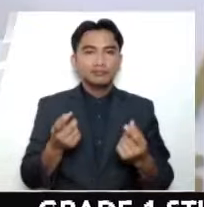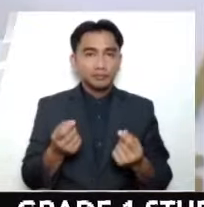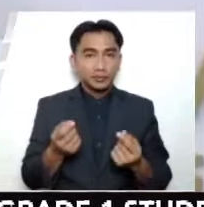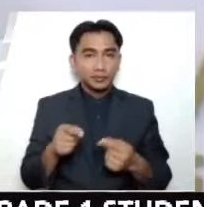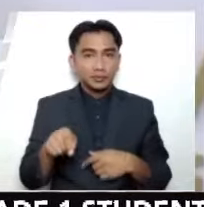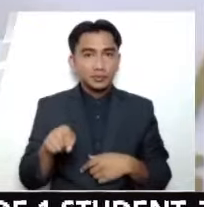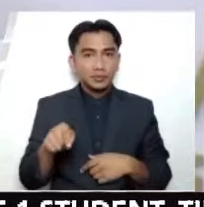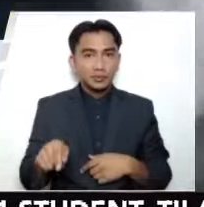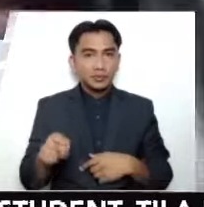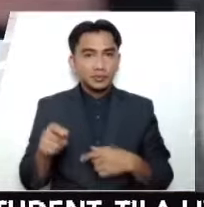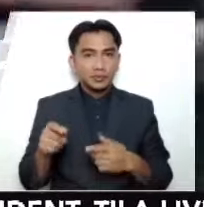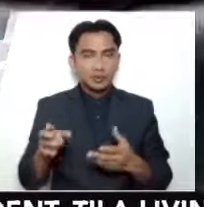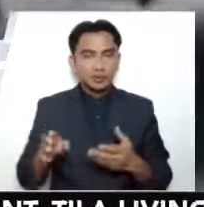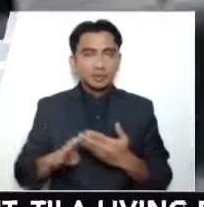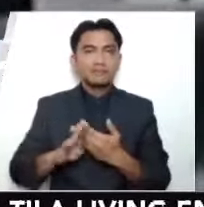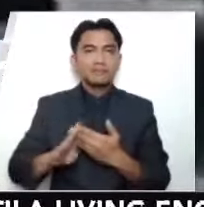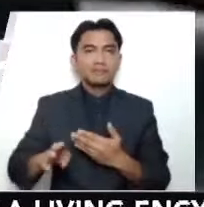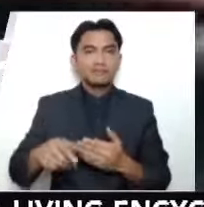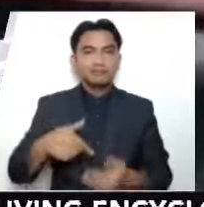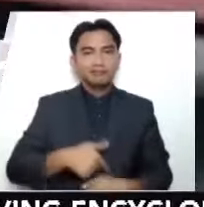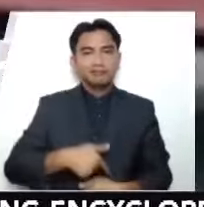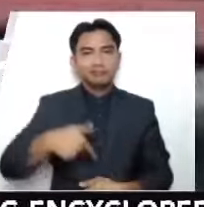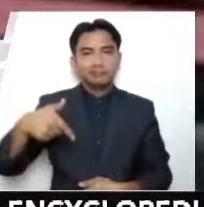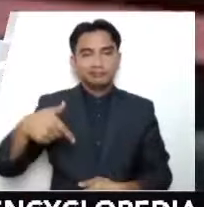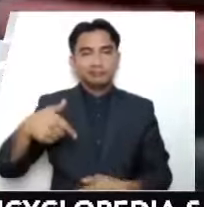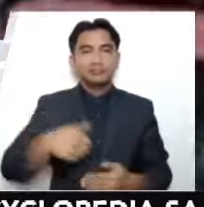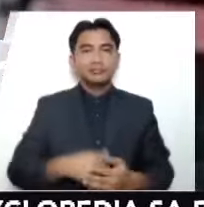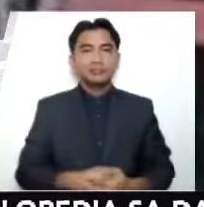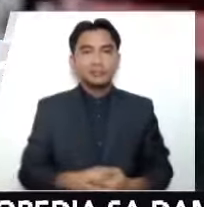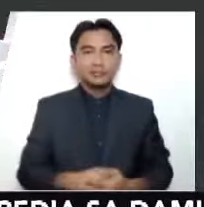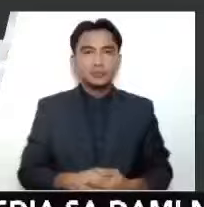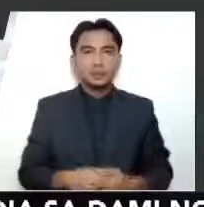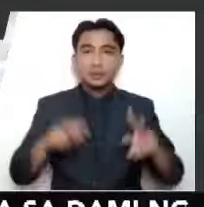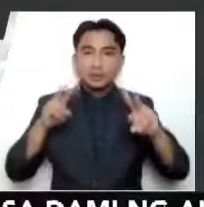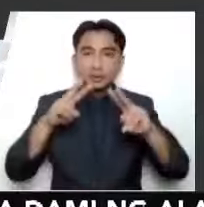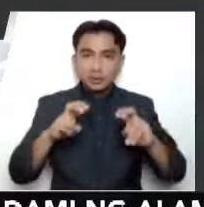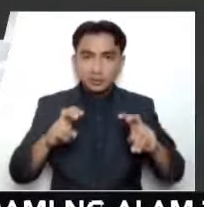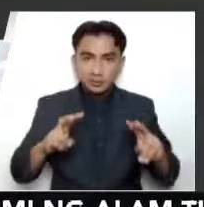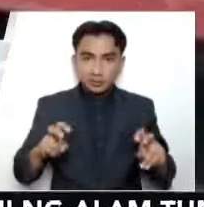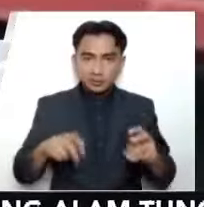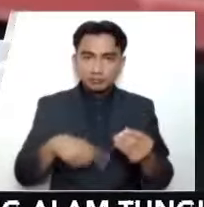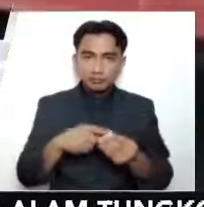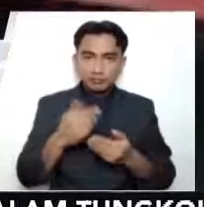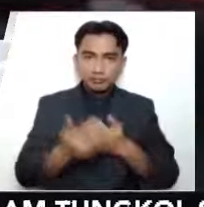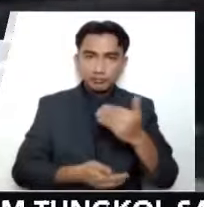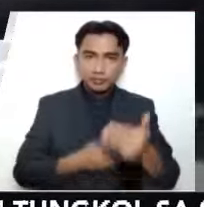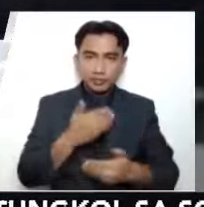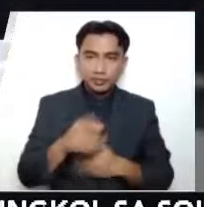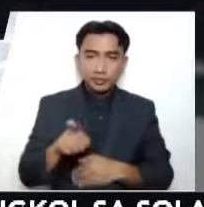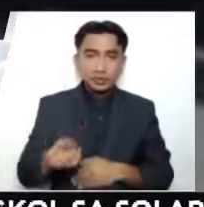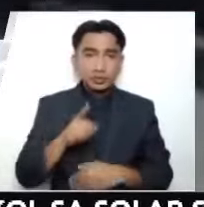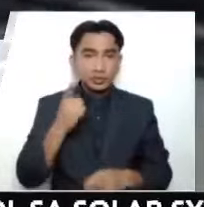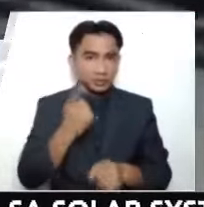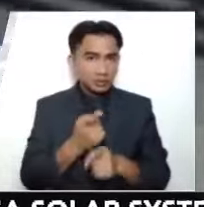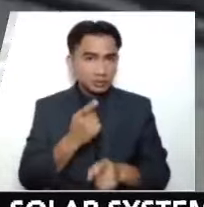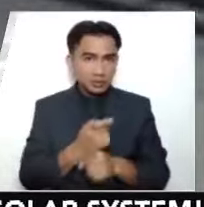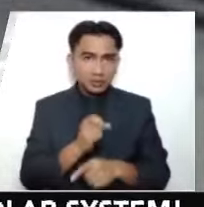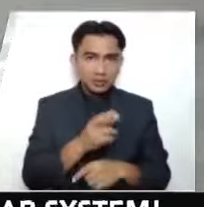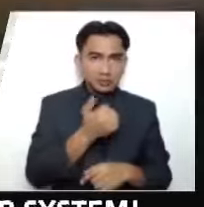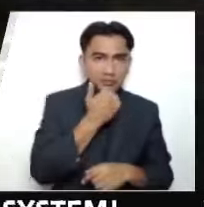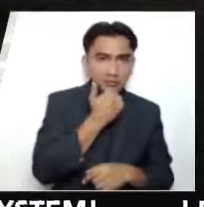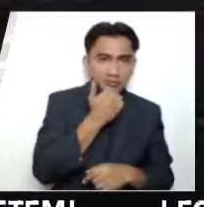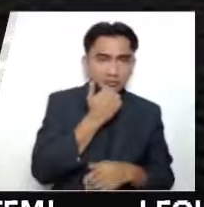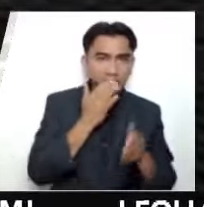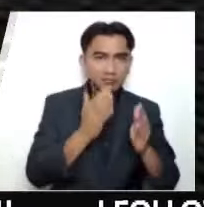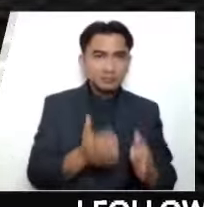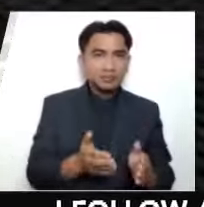kanyang baril. Iimbestigahan kung naaayon ba sa standard operating procedure ang ginawa niyang pag-aresto sa nakaalitang driver.